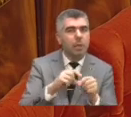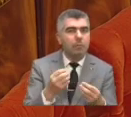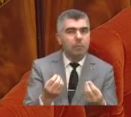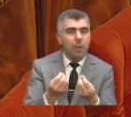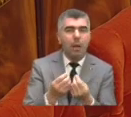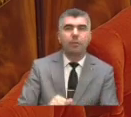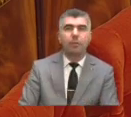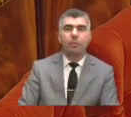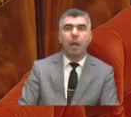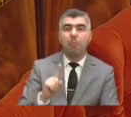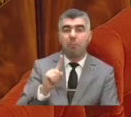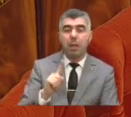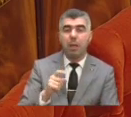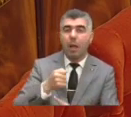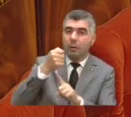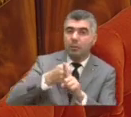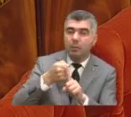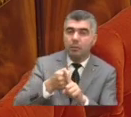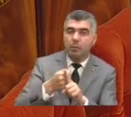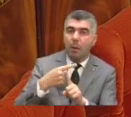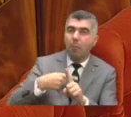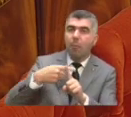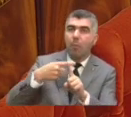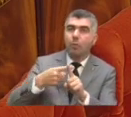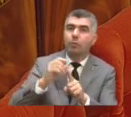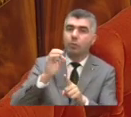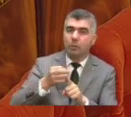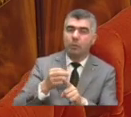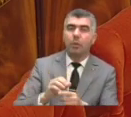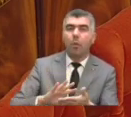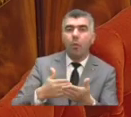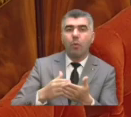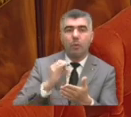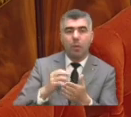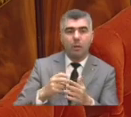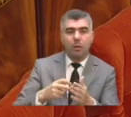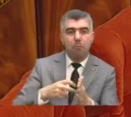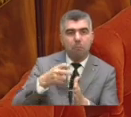لكن هناك مجهود كبير بُدل وهناك بنية تحتية